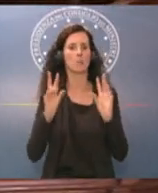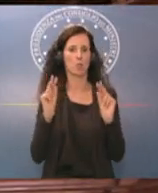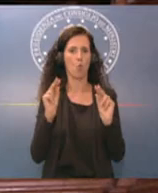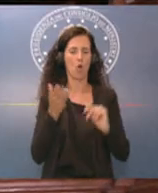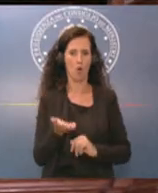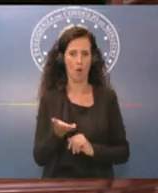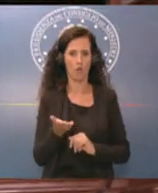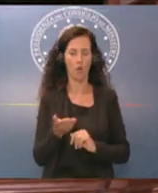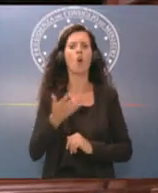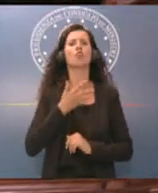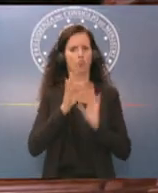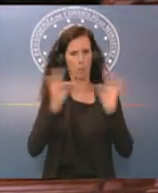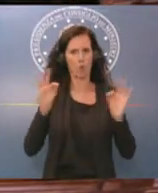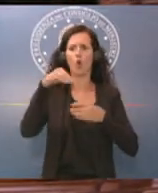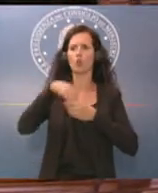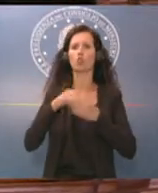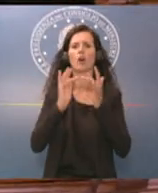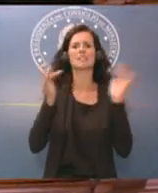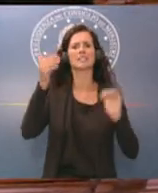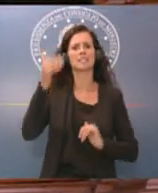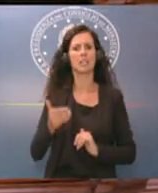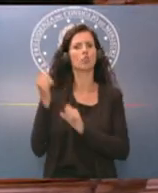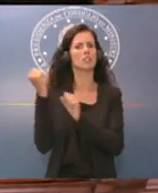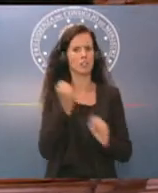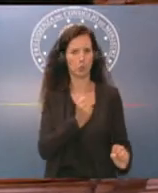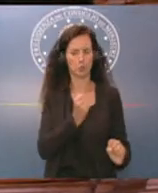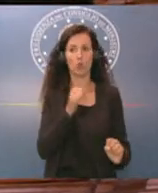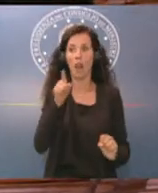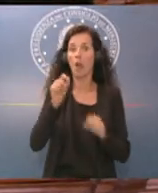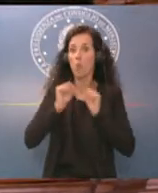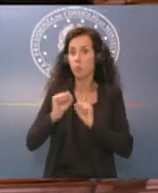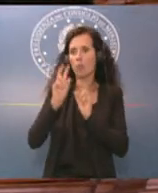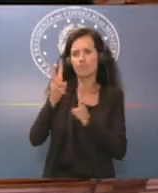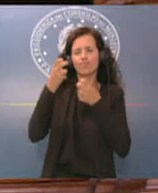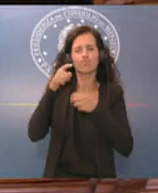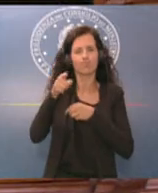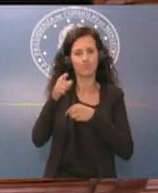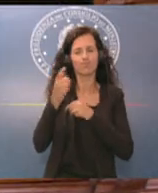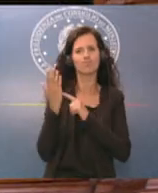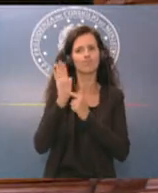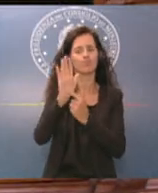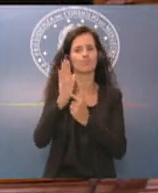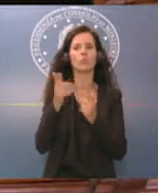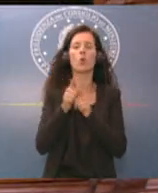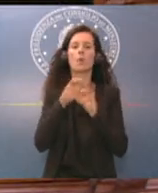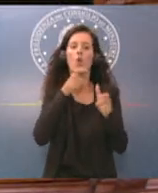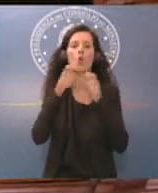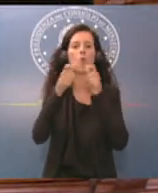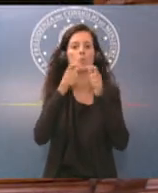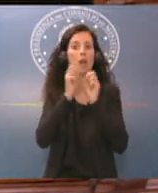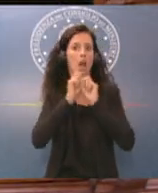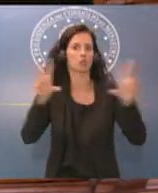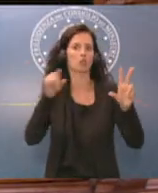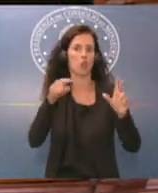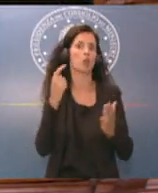abbiamo anche i nostri siti istituzionali che potremmo ovviamente sfruttare al fine di poter dare anche una comunicazione. In